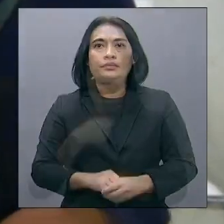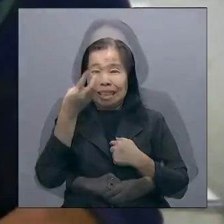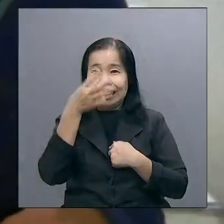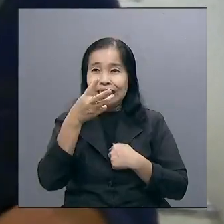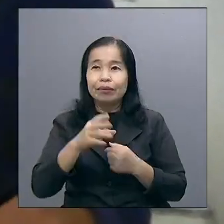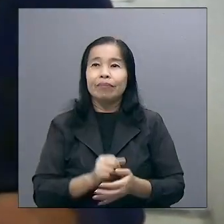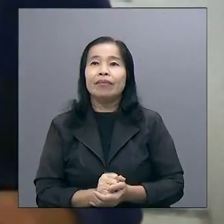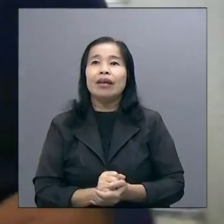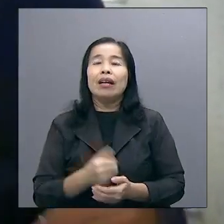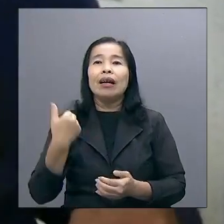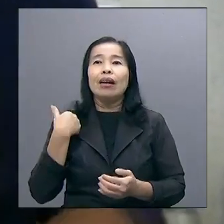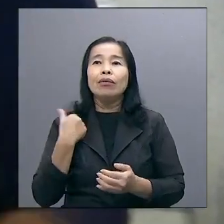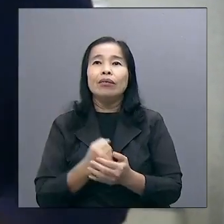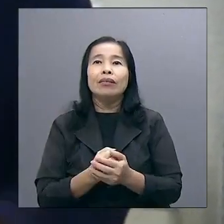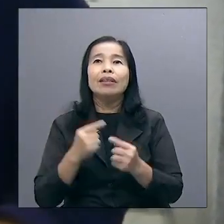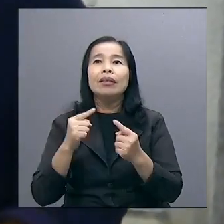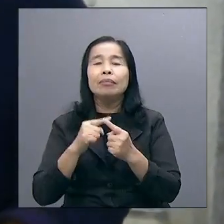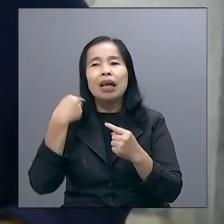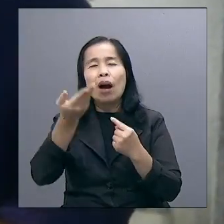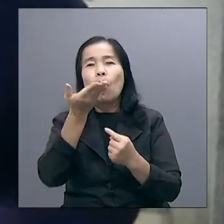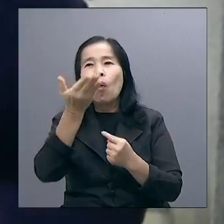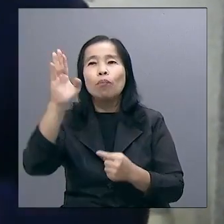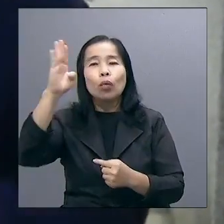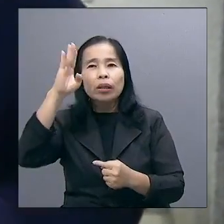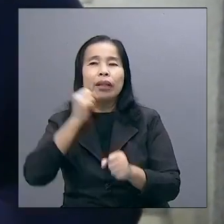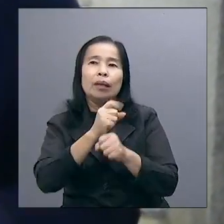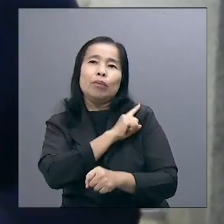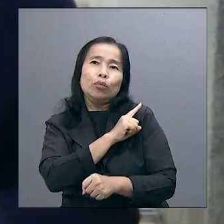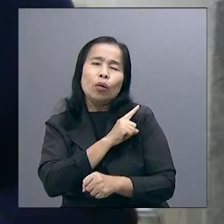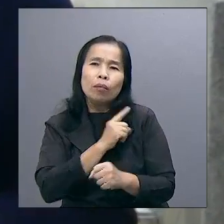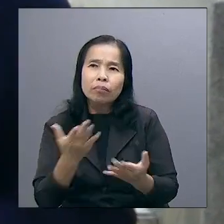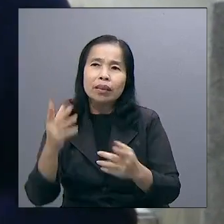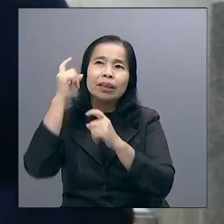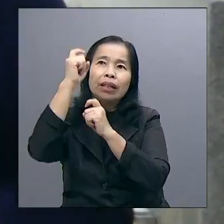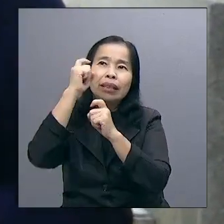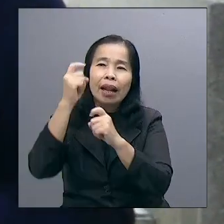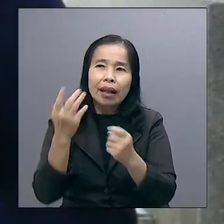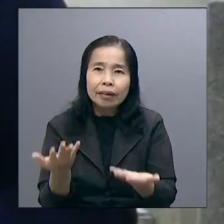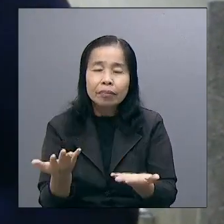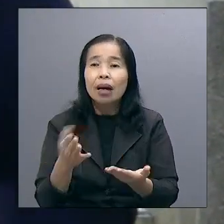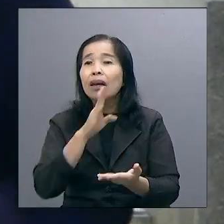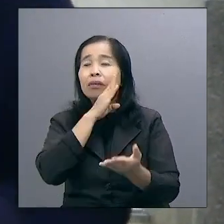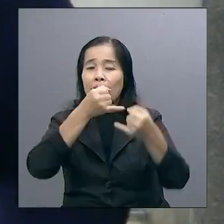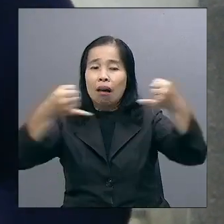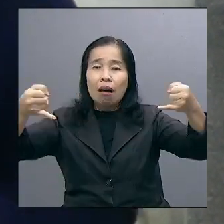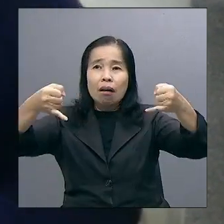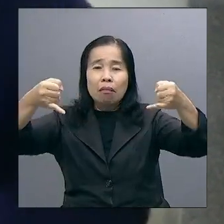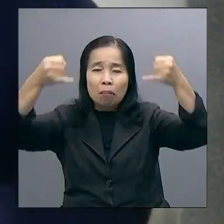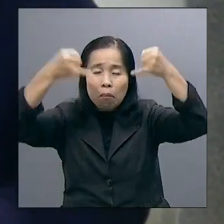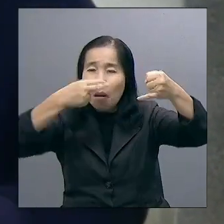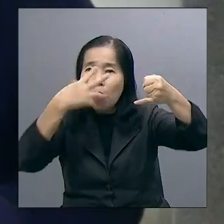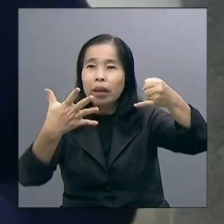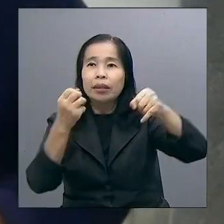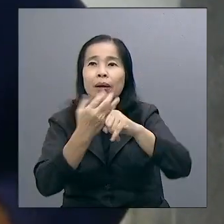ให้มารัพชชอบอาสัหน่อยครั เพระว่ามันอัตลายครัหอถ้ามันไม่ขาดข้มา ฝอขอาจจะขาดกได้